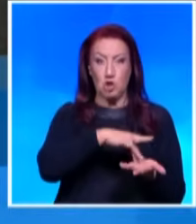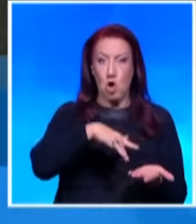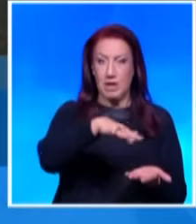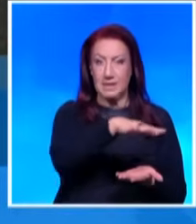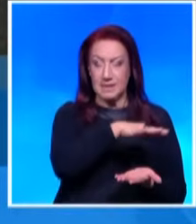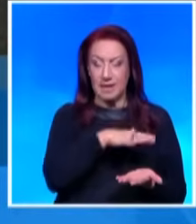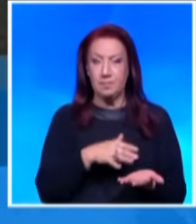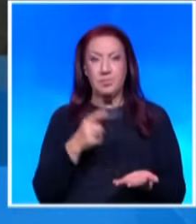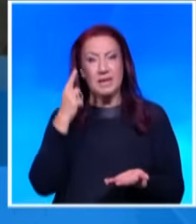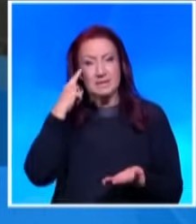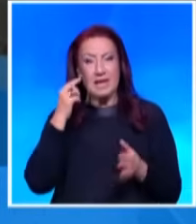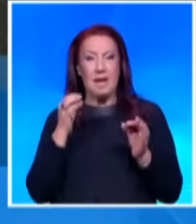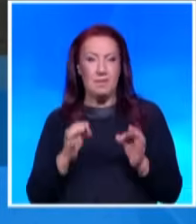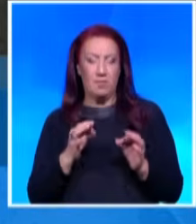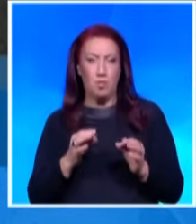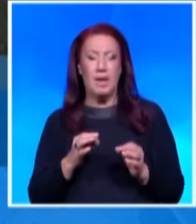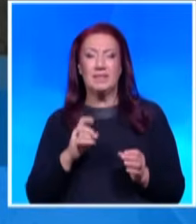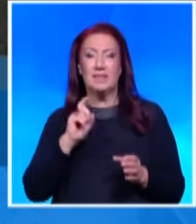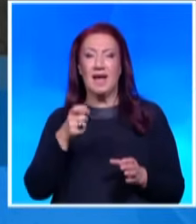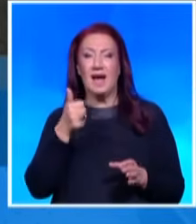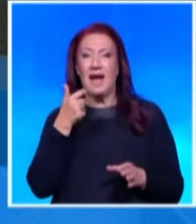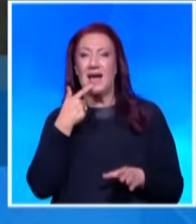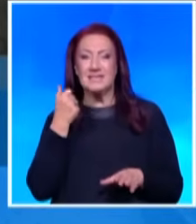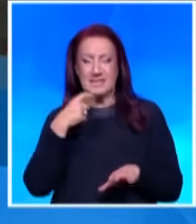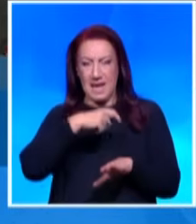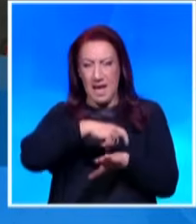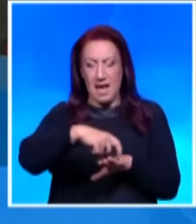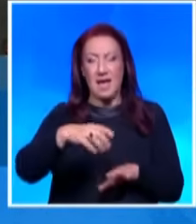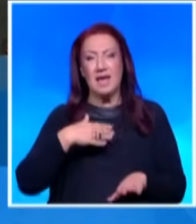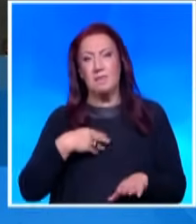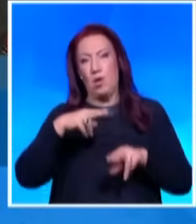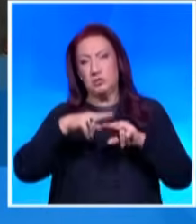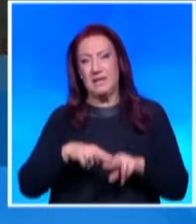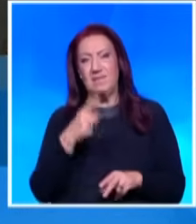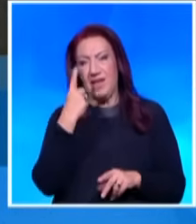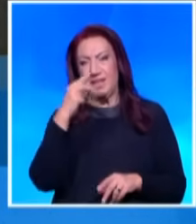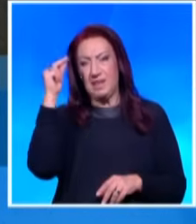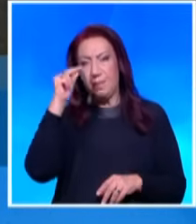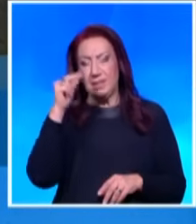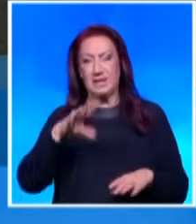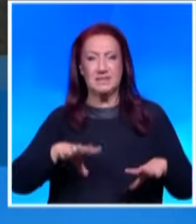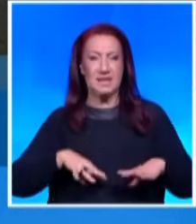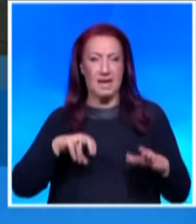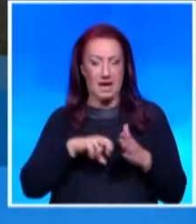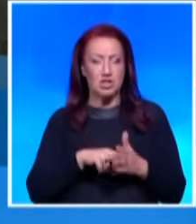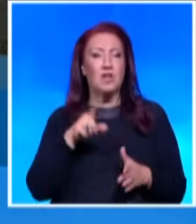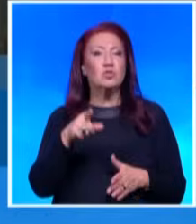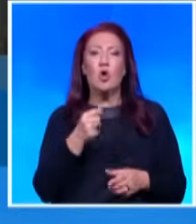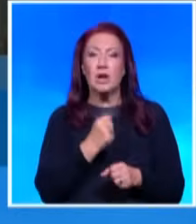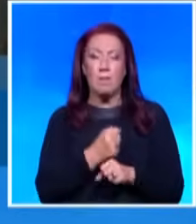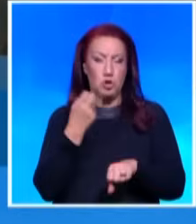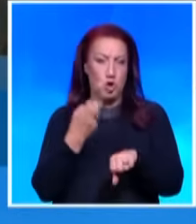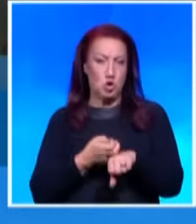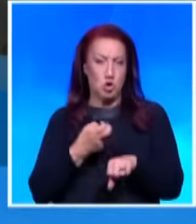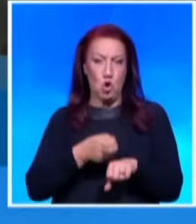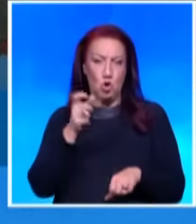в момента на територията на ивицата газа остава един български гражданин. Това, което разбрахме, че той е лекар, работи в болница